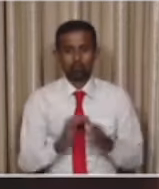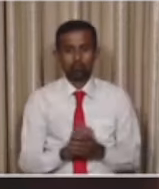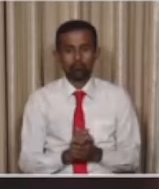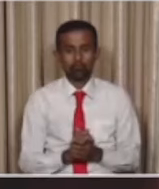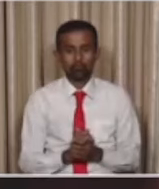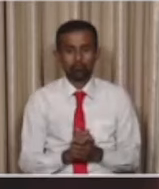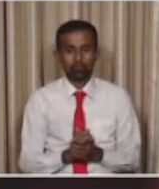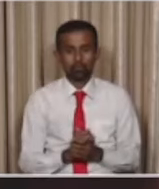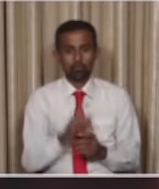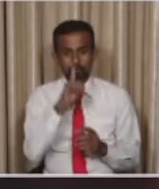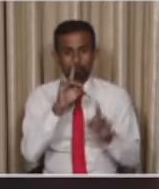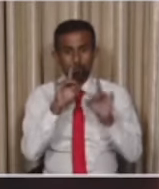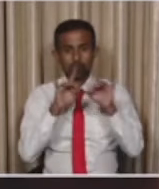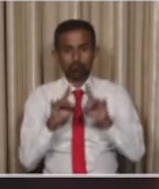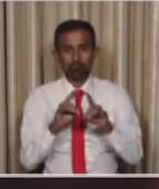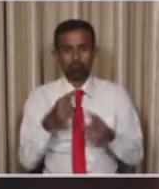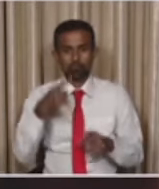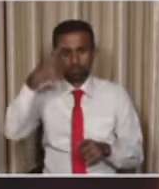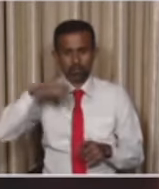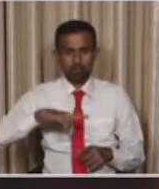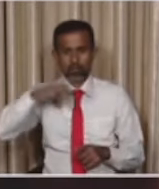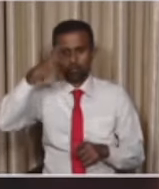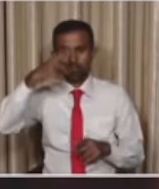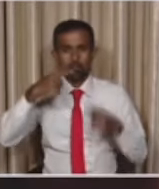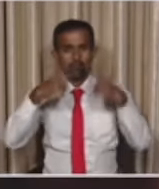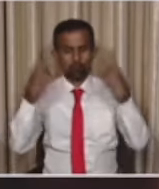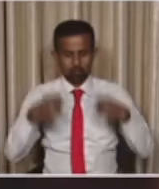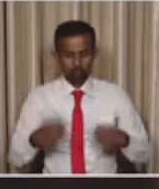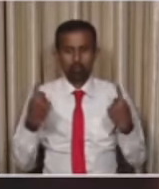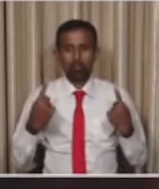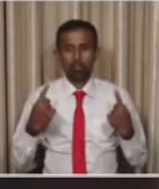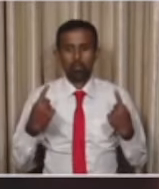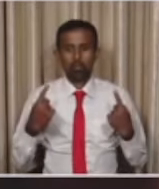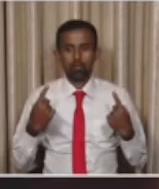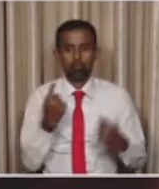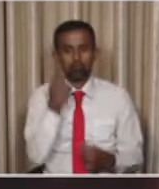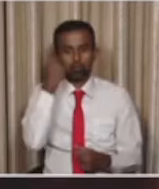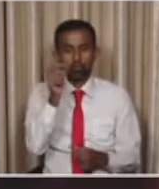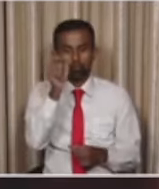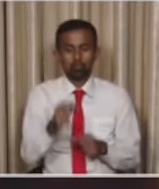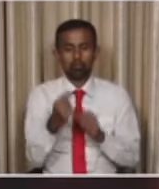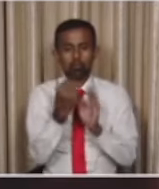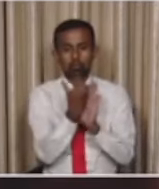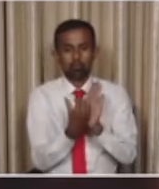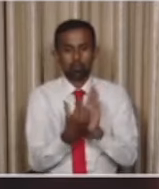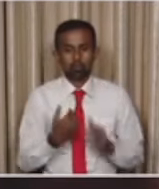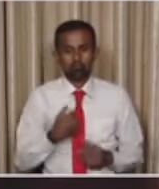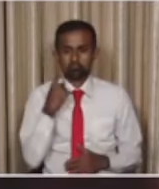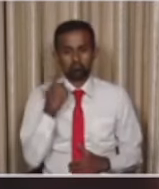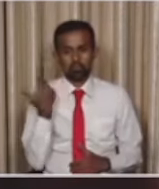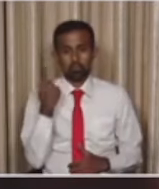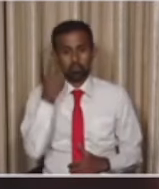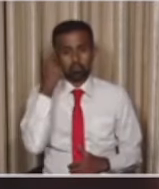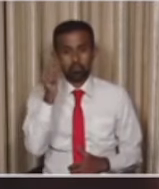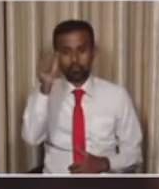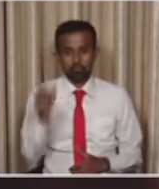මේ විවස්ත එකම විවස්තාවේ දෙකක කතන්දර දෙකක් ලියලා තියෙනවා මේ ඕස්තරලා හදපු විවස්තා අපි නම් දන්නේ නැ මේ